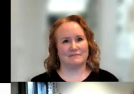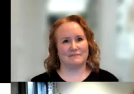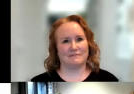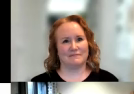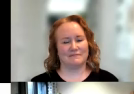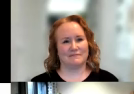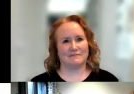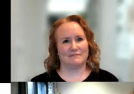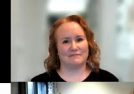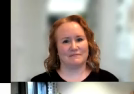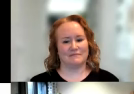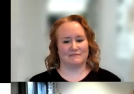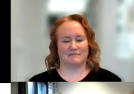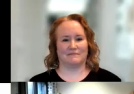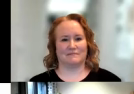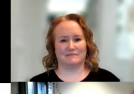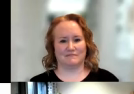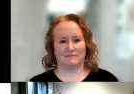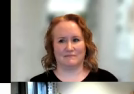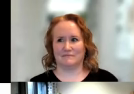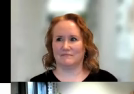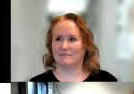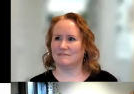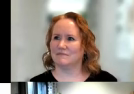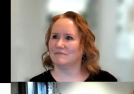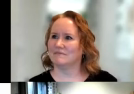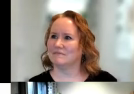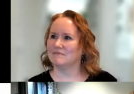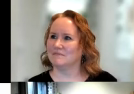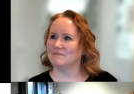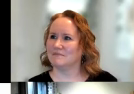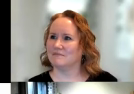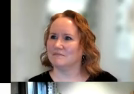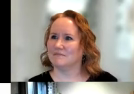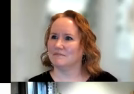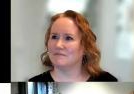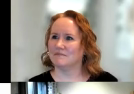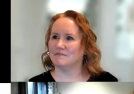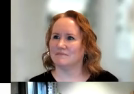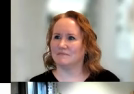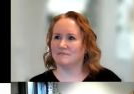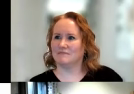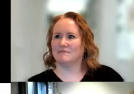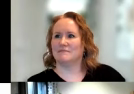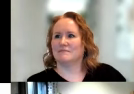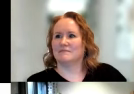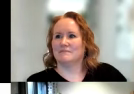innbyggeren. Den viser brukeren i hva grad en nettstad eller app universelt